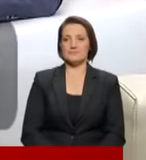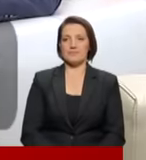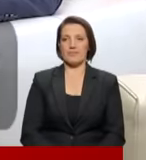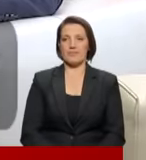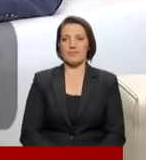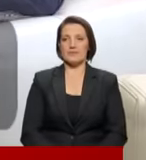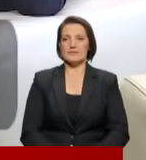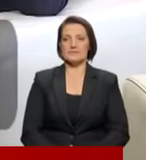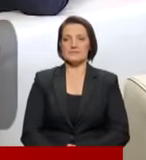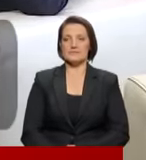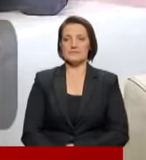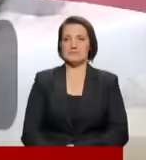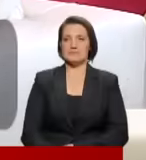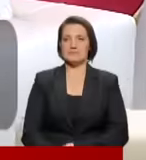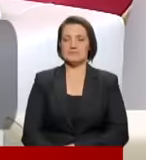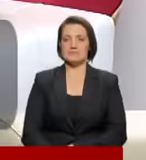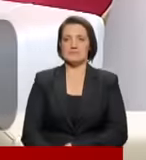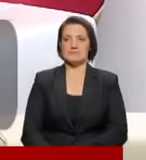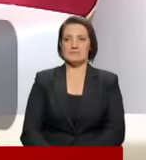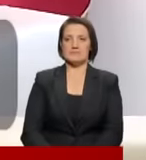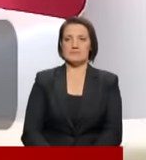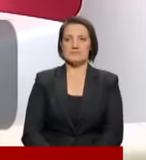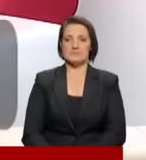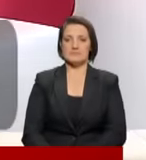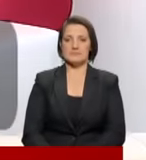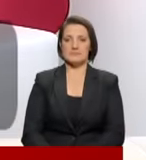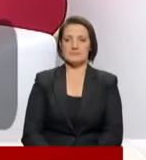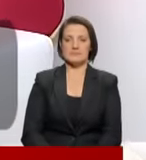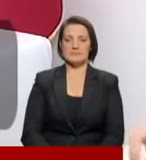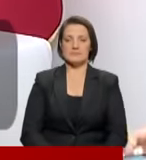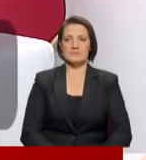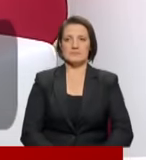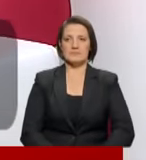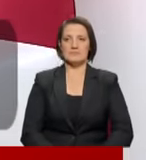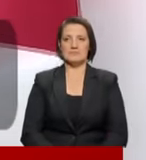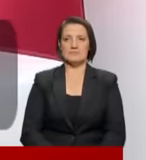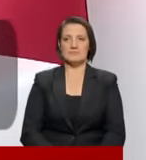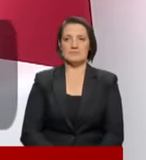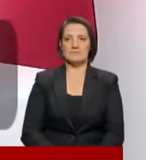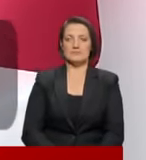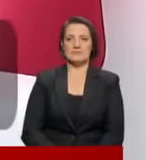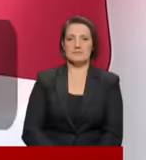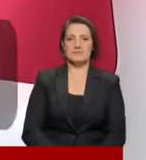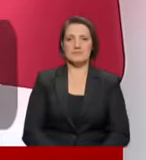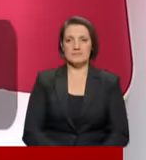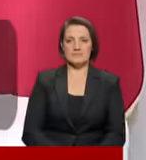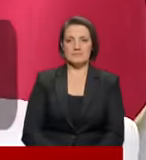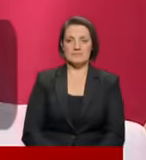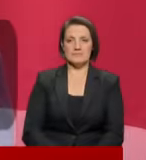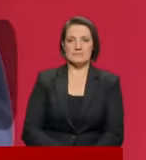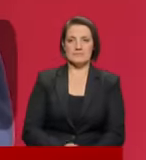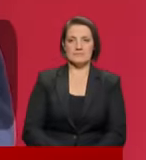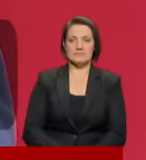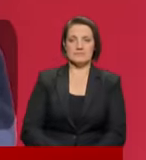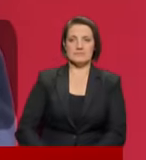görmeye çalışmamız lazım. Amerika'da da sokakta yaşayanlar var, evsizler, yurtsuzlar, aç olanlar var filan. Bu Amerika'nın battığı ve bittiği anlamını